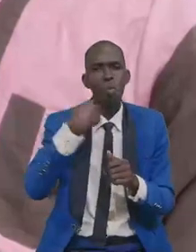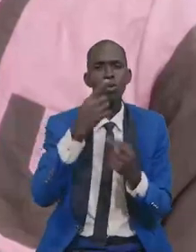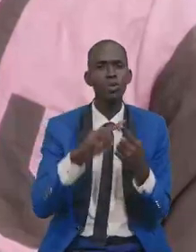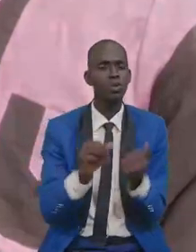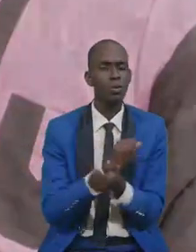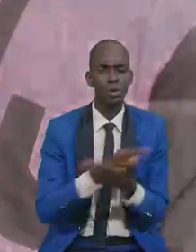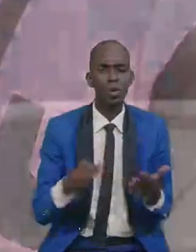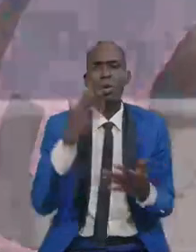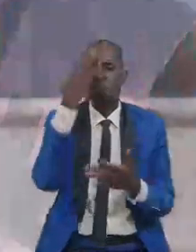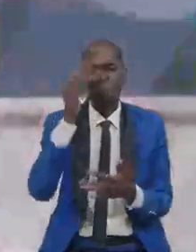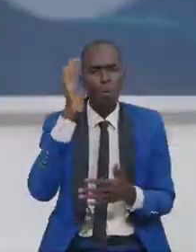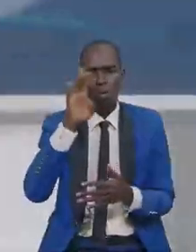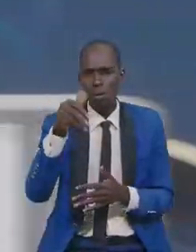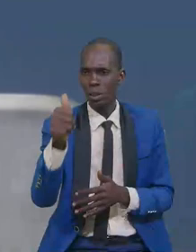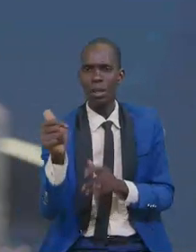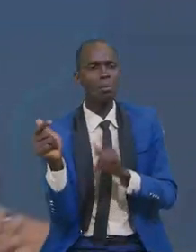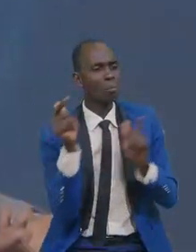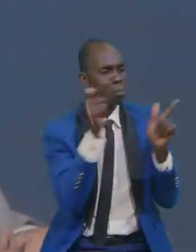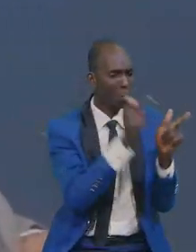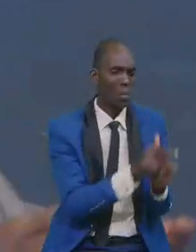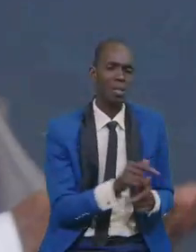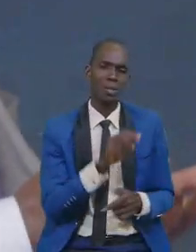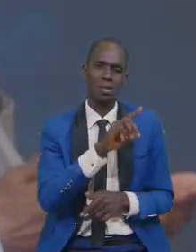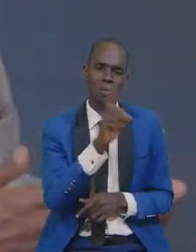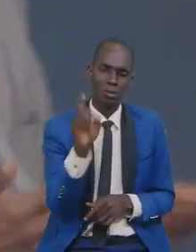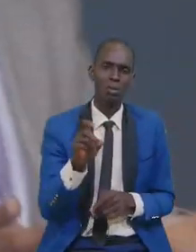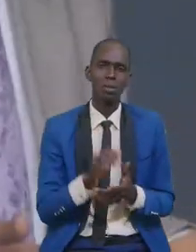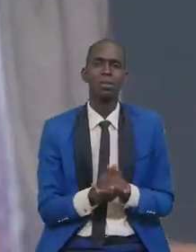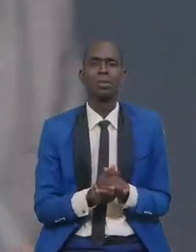va détruire. Pourquoi est-ce que tu t'amènes là-bas?